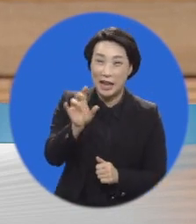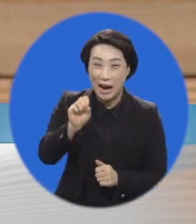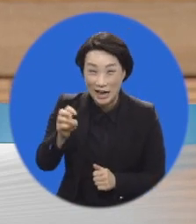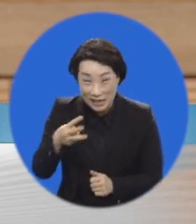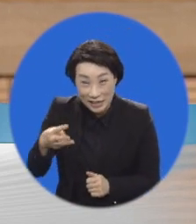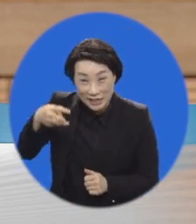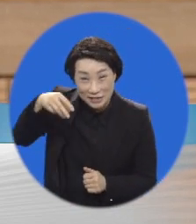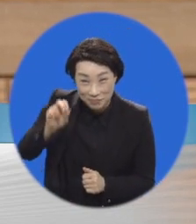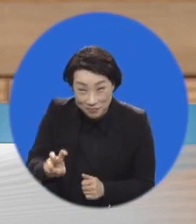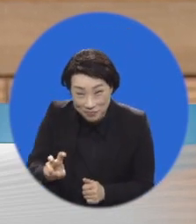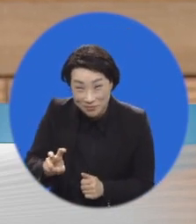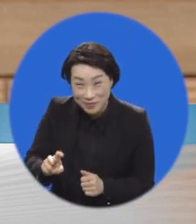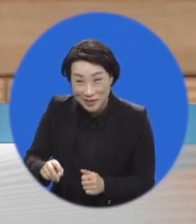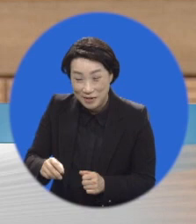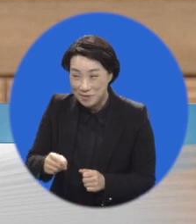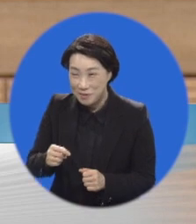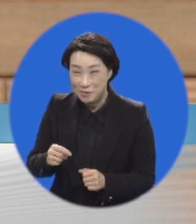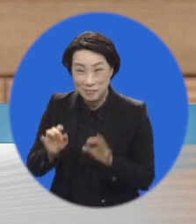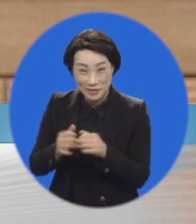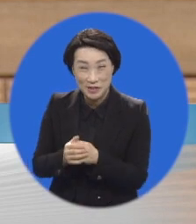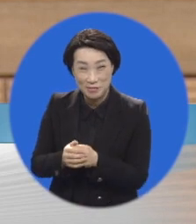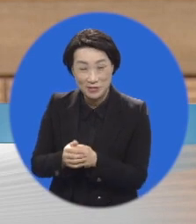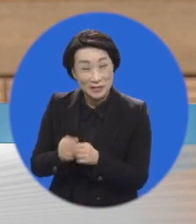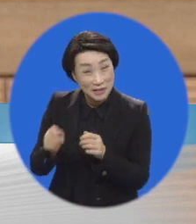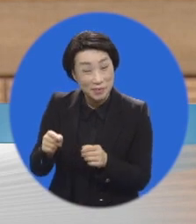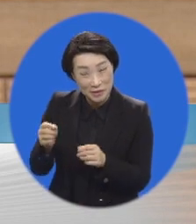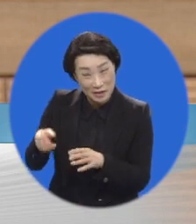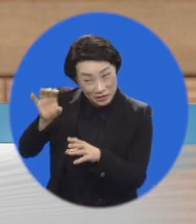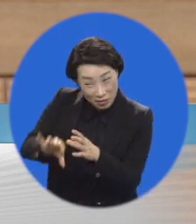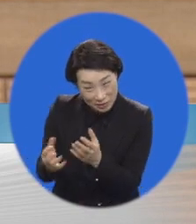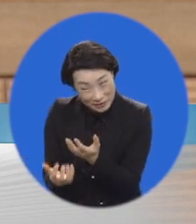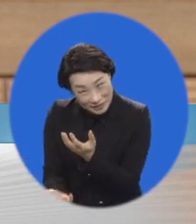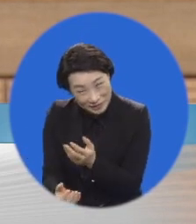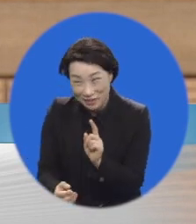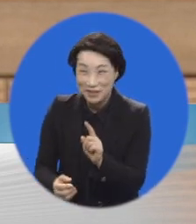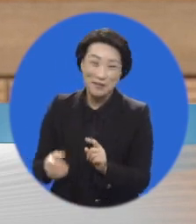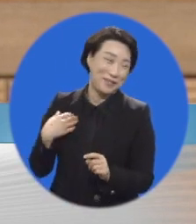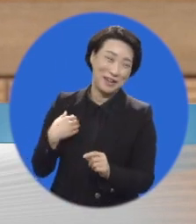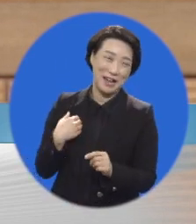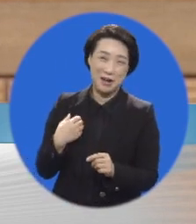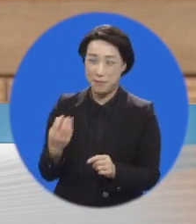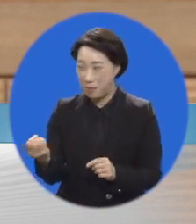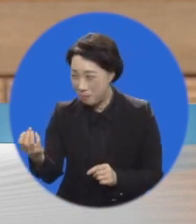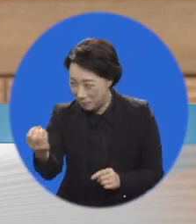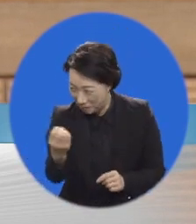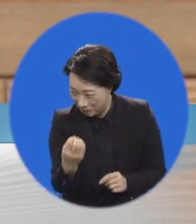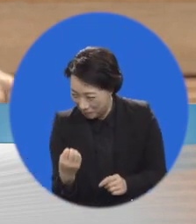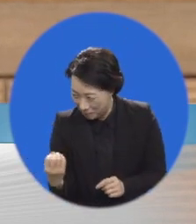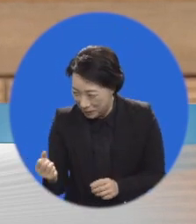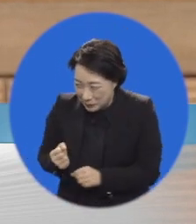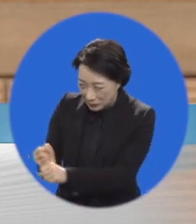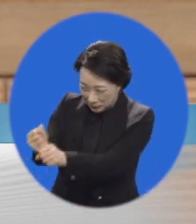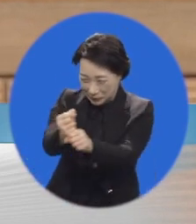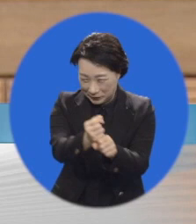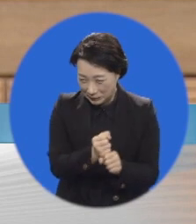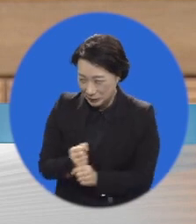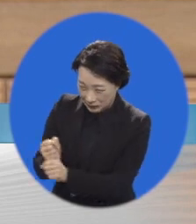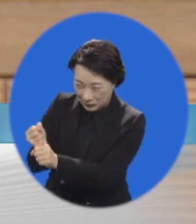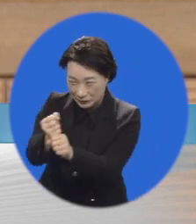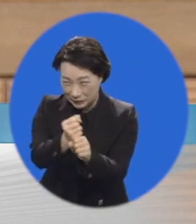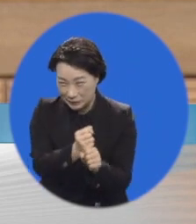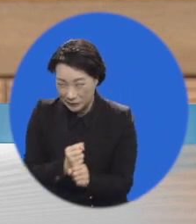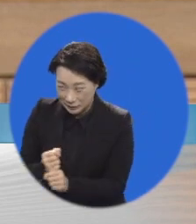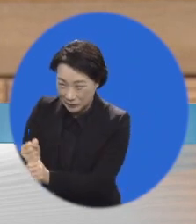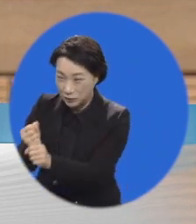몰라 내가. 근데 넣었을 거야 아마. 예. 그리고 뽀글뽀글뽀글뽀글 하면 팥죽을 막